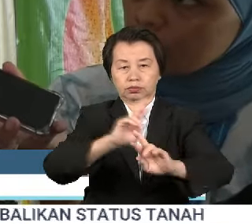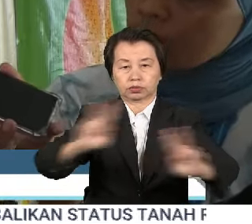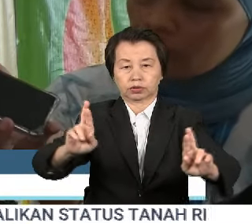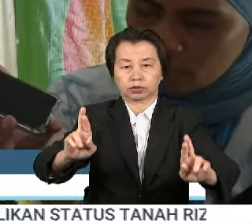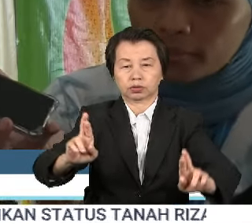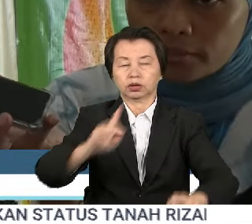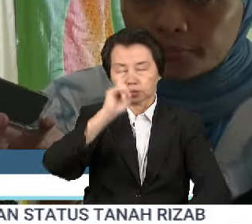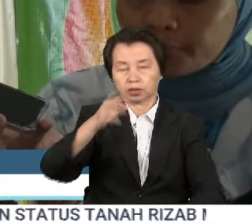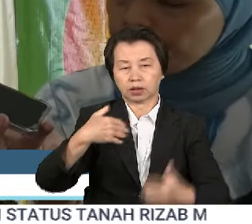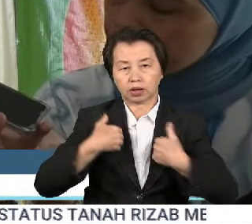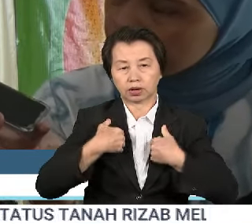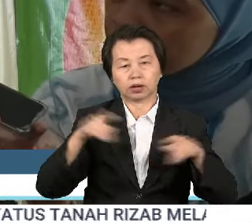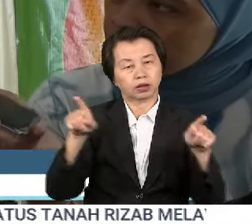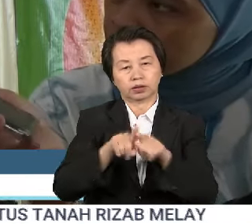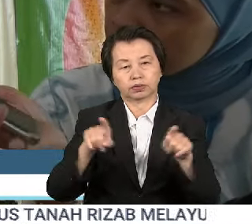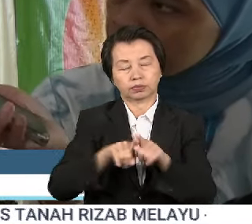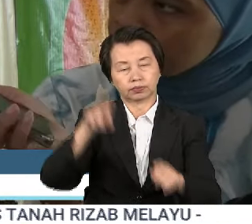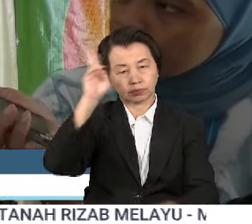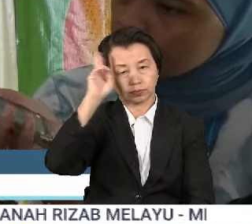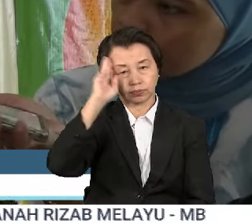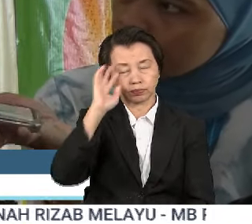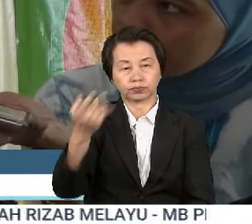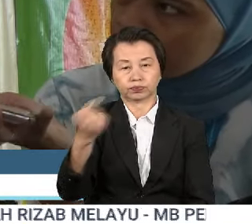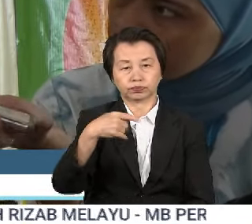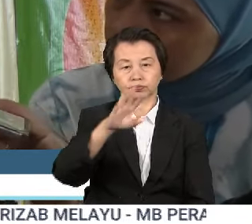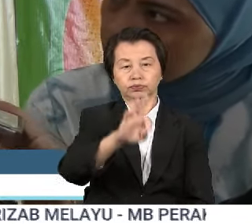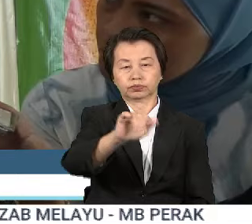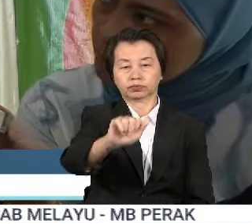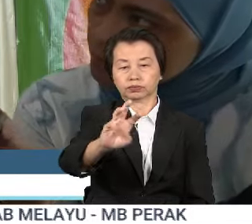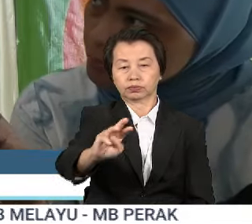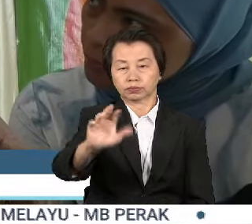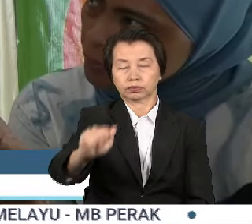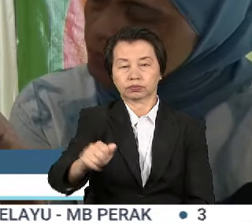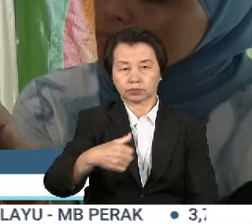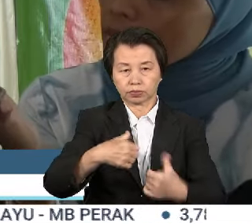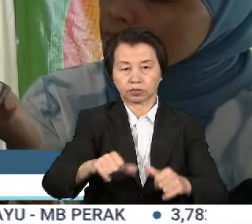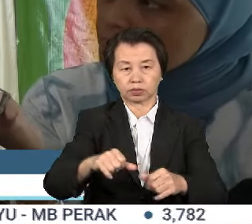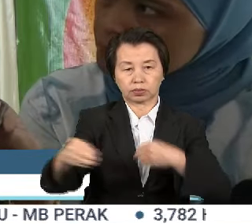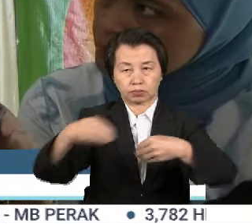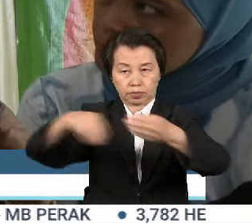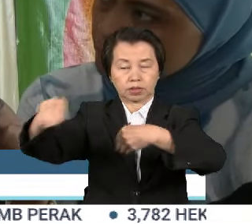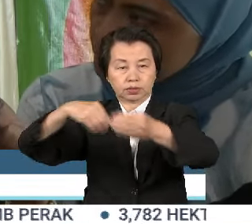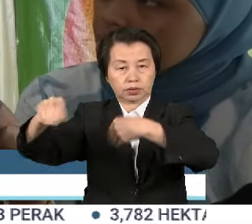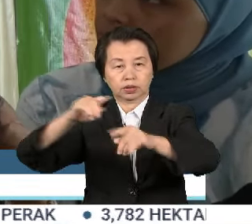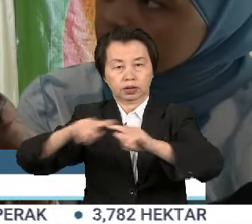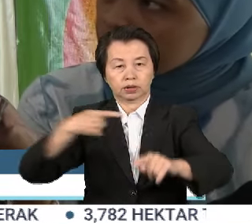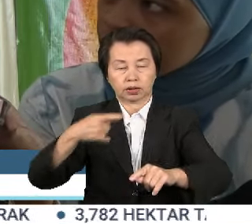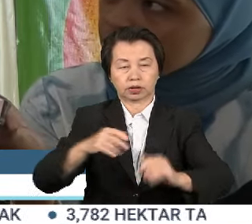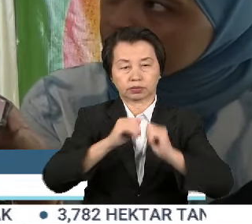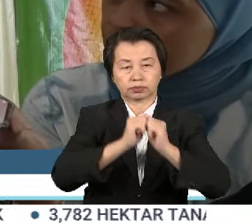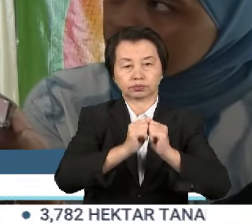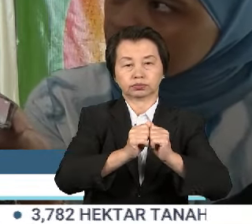Memang ada kesan. So, bagaimana reaksi itu, FAMA memang kita lebih kepada pemasaran, tetapi kita bekerjasamalah kepada